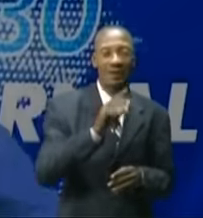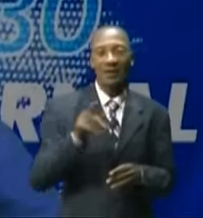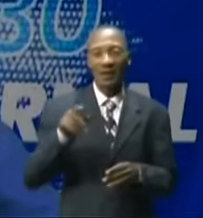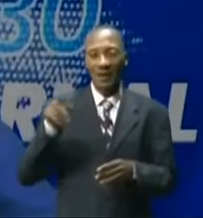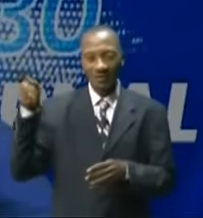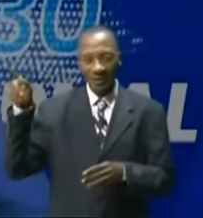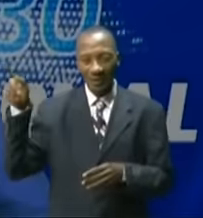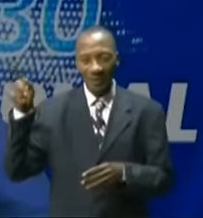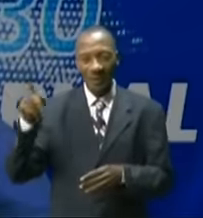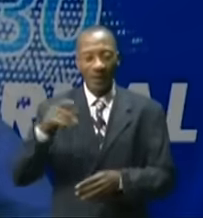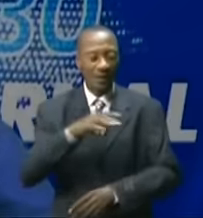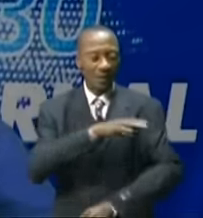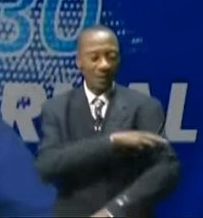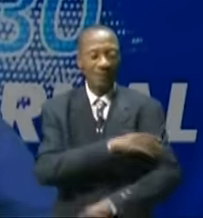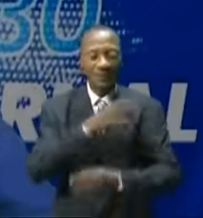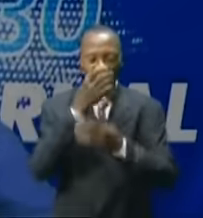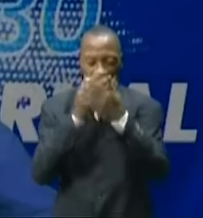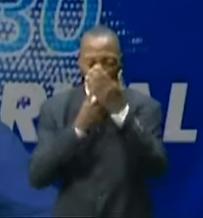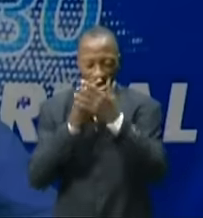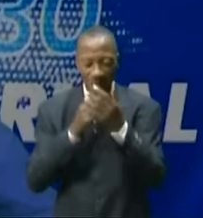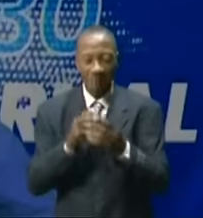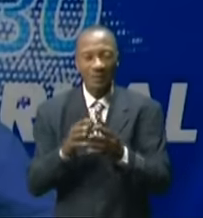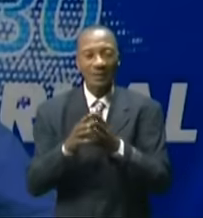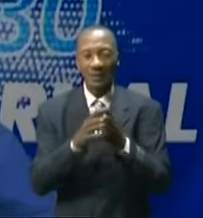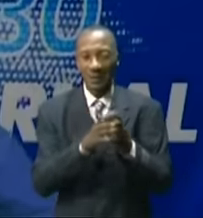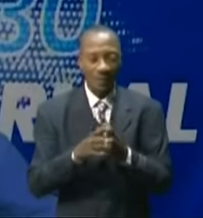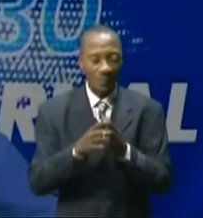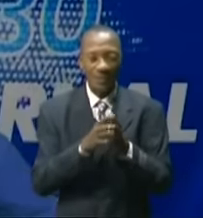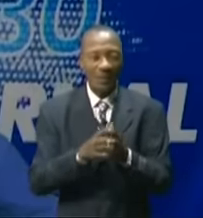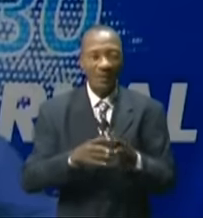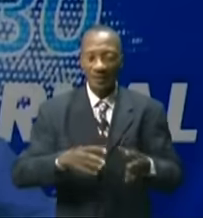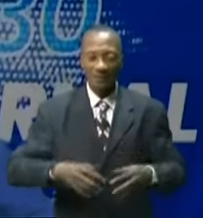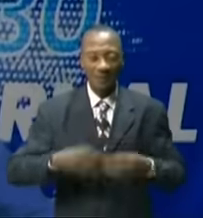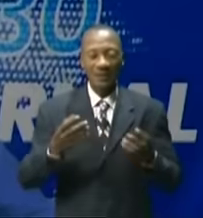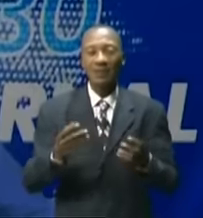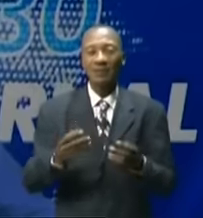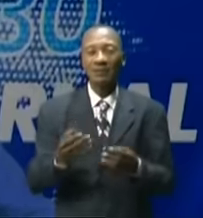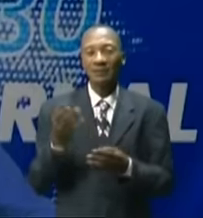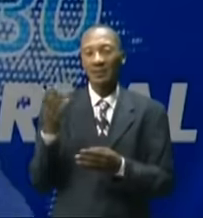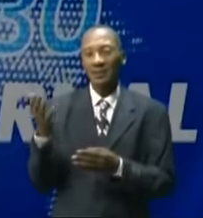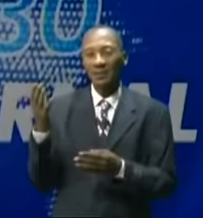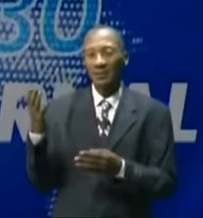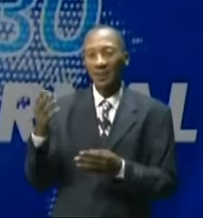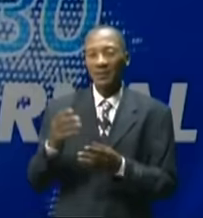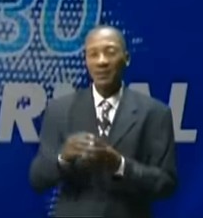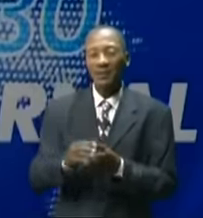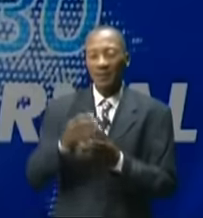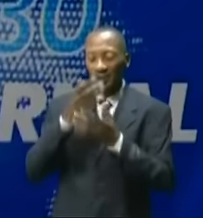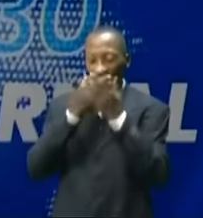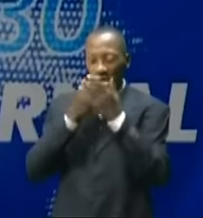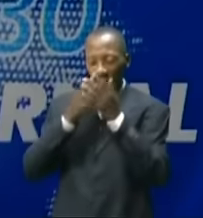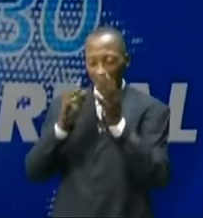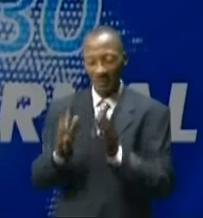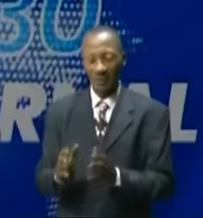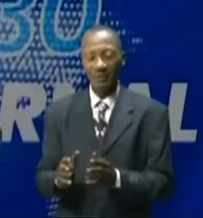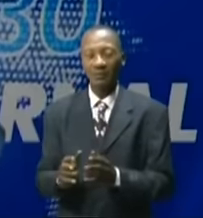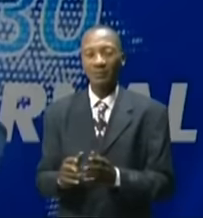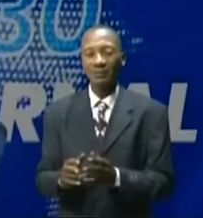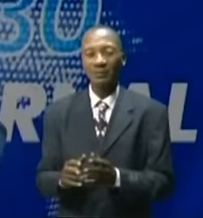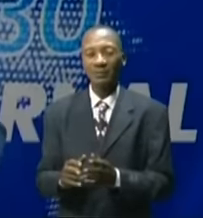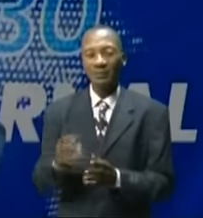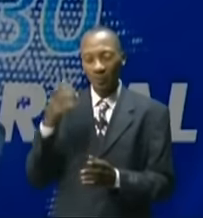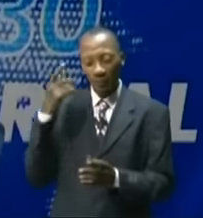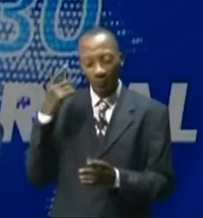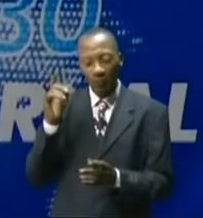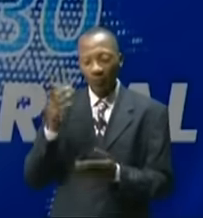États-Unis appellent les deux parties à une désescalade. Reçu hier par le président de la RDC, la sous-secrétaire d'État américain en charge des